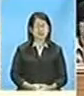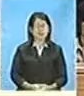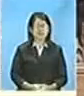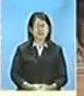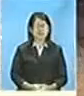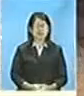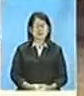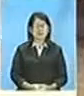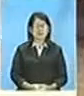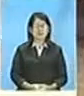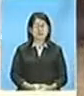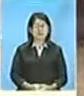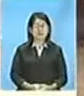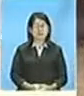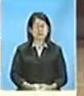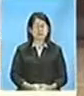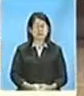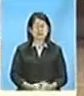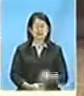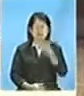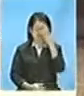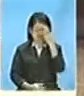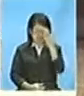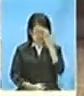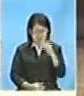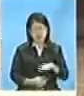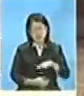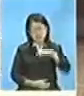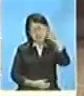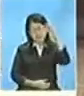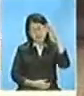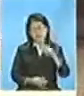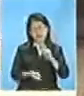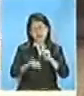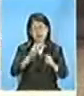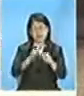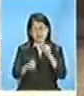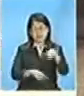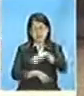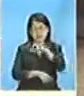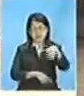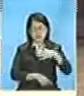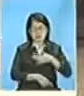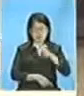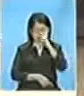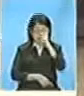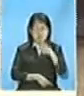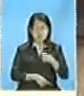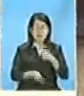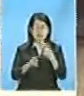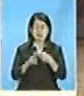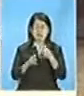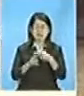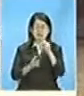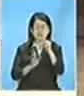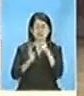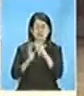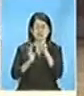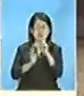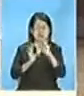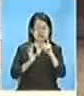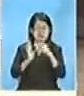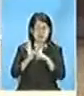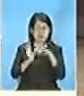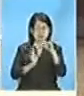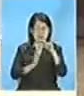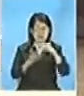เรียนพี่ๆเพื่อนๆที่เคารพทุกท่านกับผมนายสุรชัยเลี้ยงบุญเลิศชัยนิติศาสต